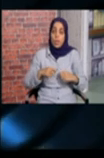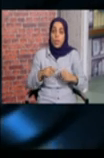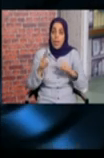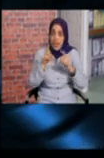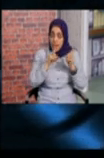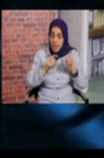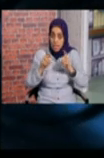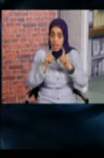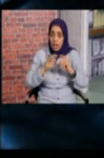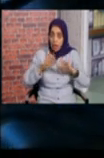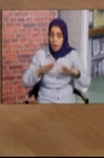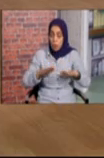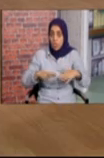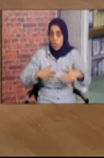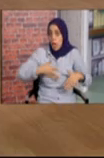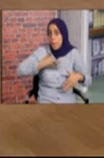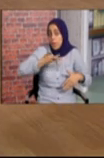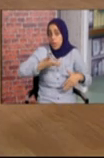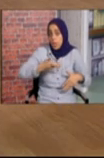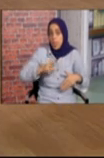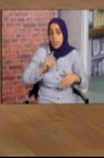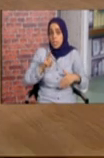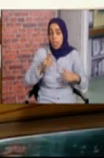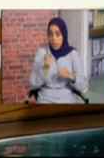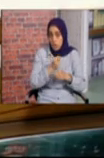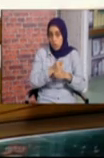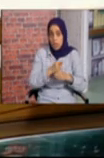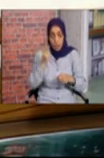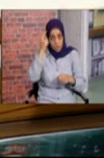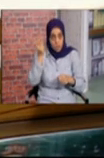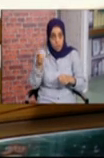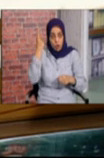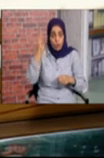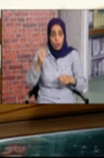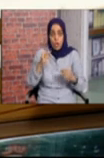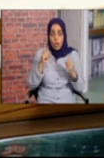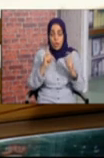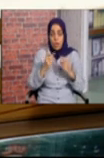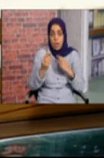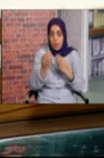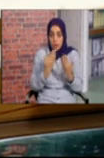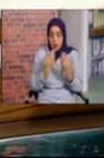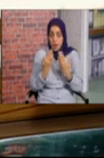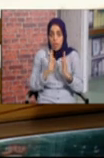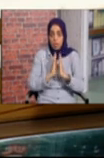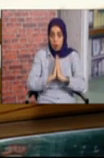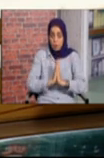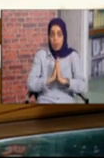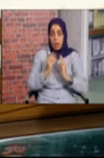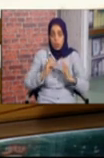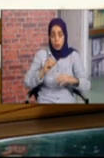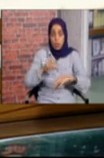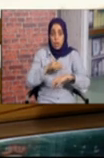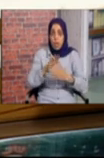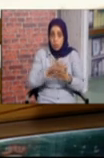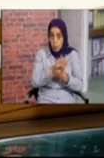احنا لسه لحد دلوقتي محتاجين ان احنا نشتغل على ثقافه تقبل الشخص اللي يعني كان عنده ظروف